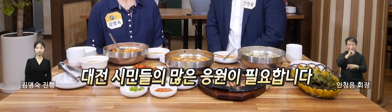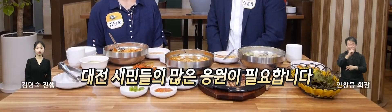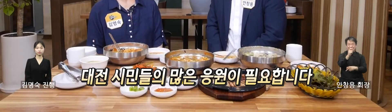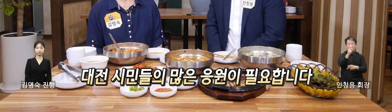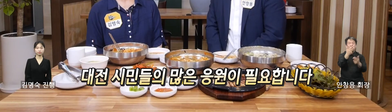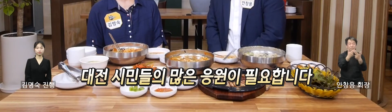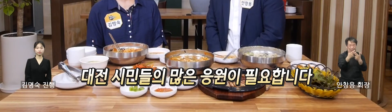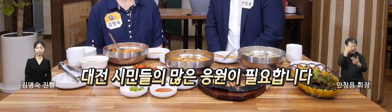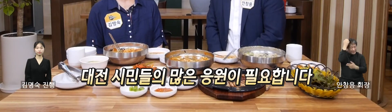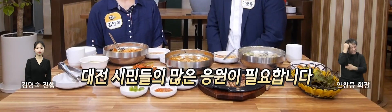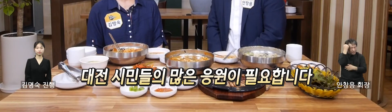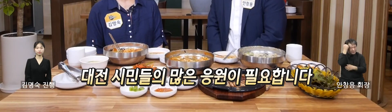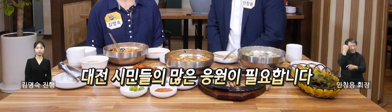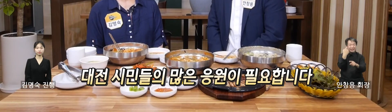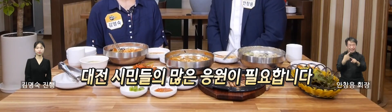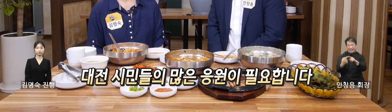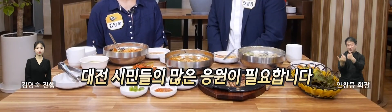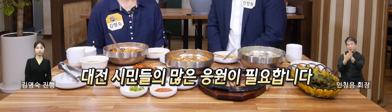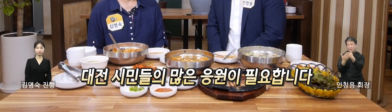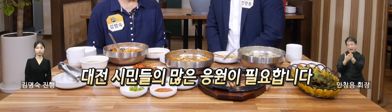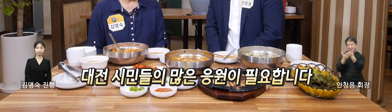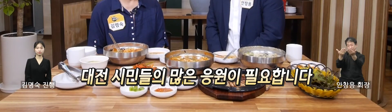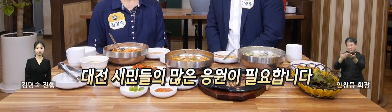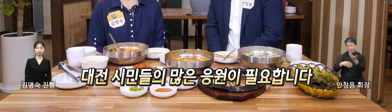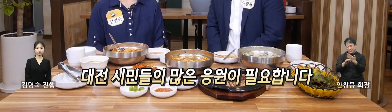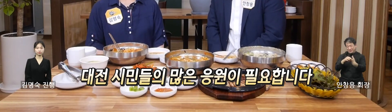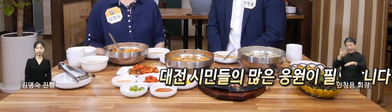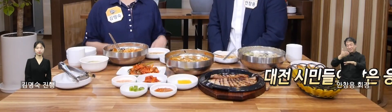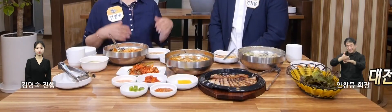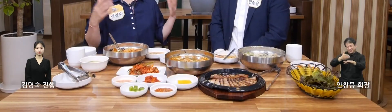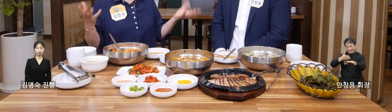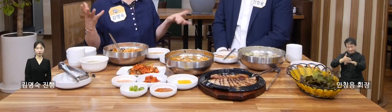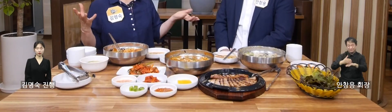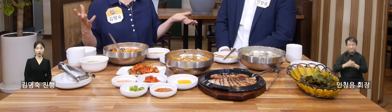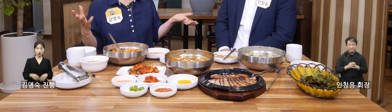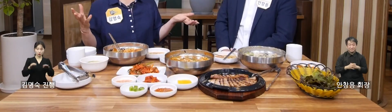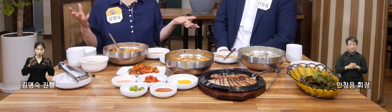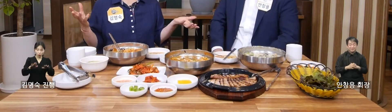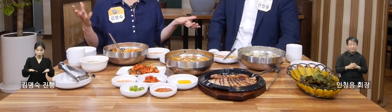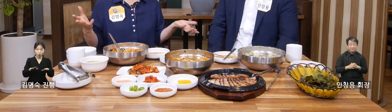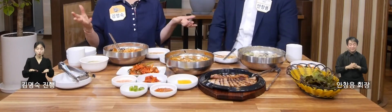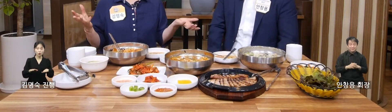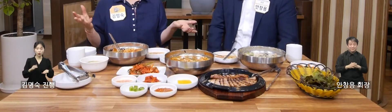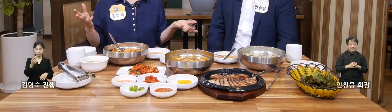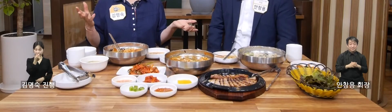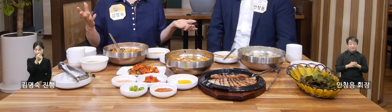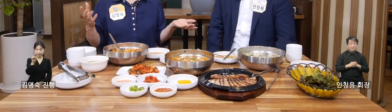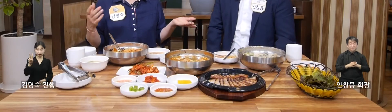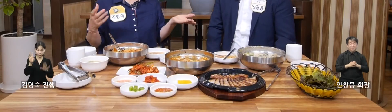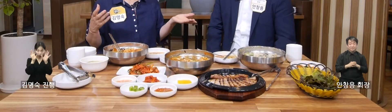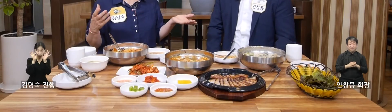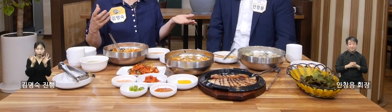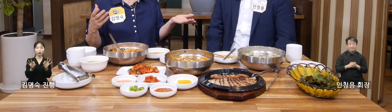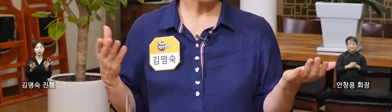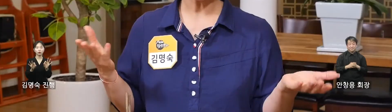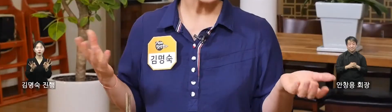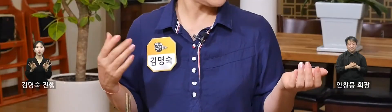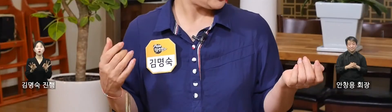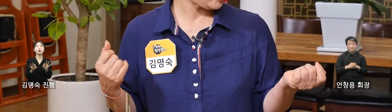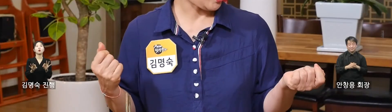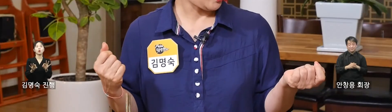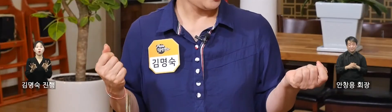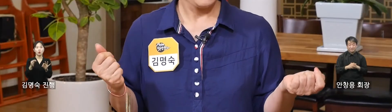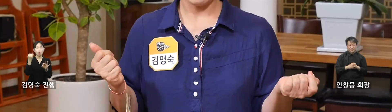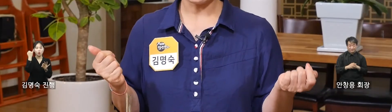기억하셨다가 많이 좀 도와주셨으면 감사하겠습니다. 이거 오늘 방송을 보시고 와